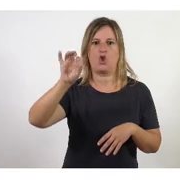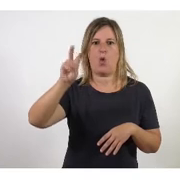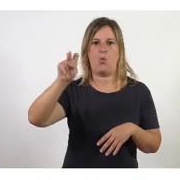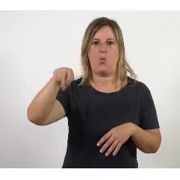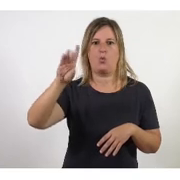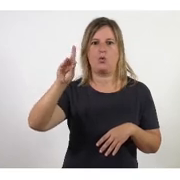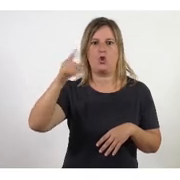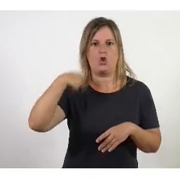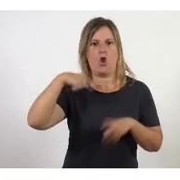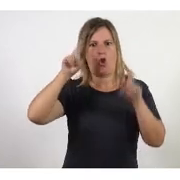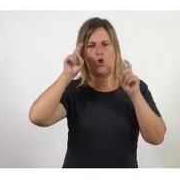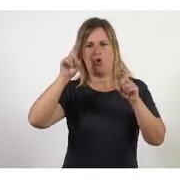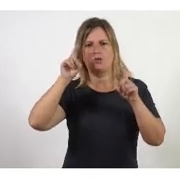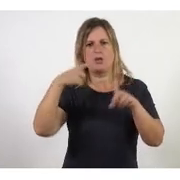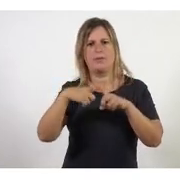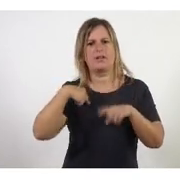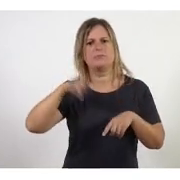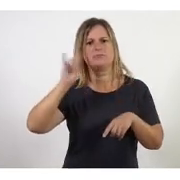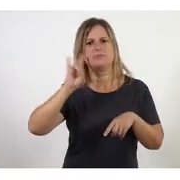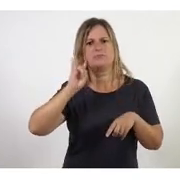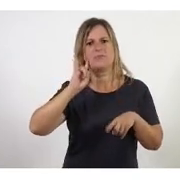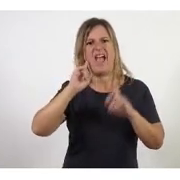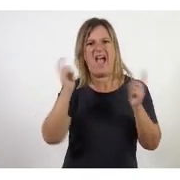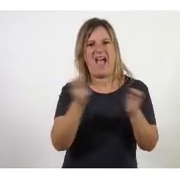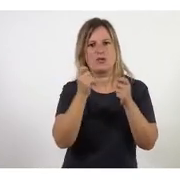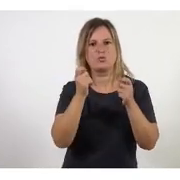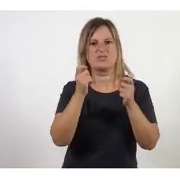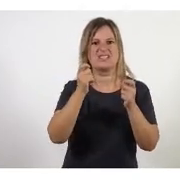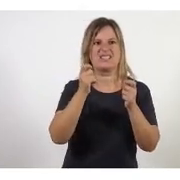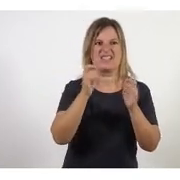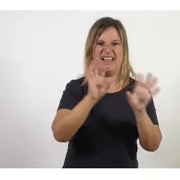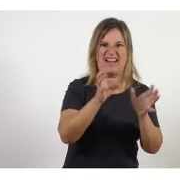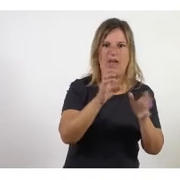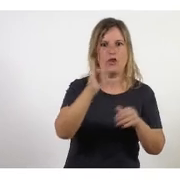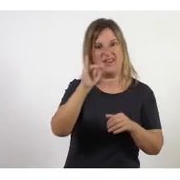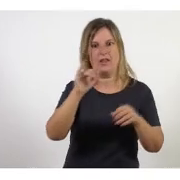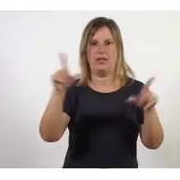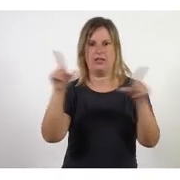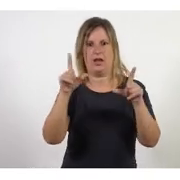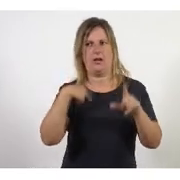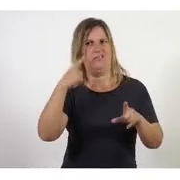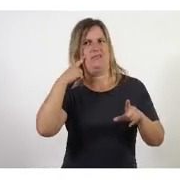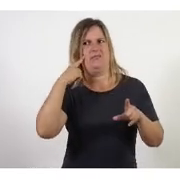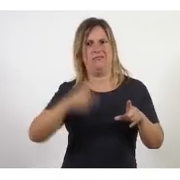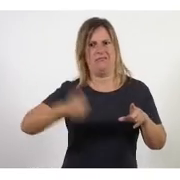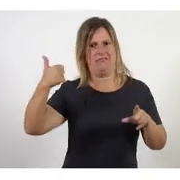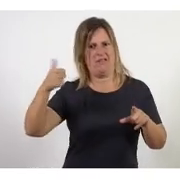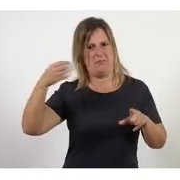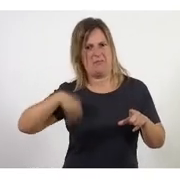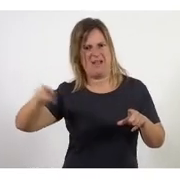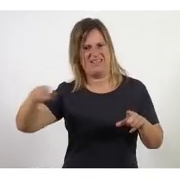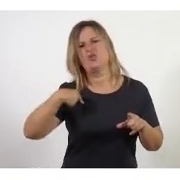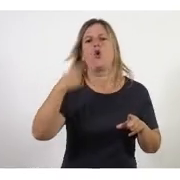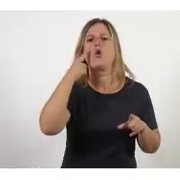n'he sentit a anuncis a la ràdio i a la tele. És a dir, anuncis que se surten a la ràdio i dic, ostres, aquest és el Bensound, perquè jo la